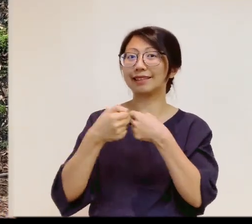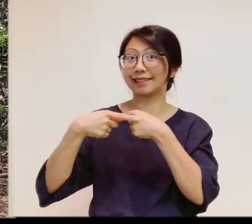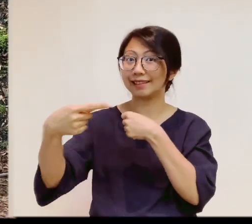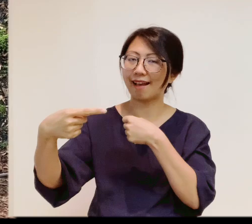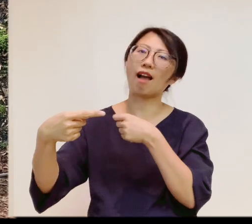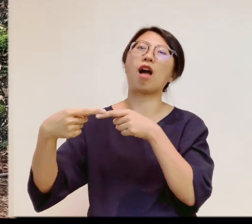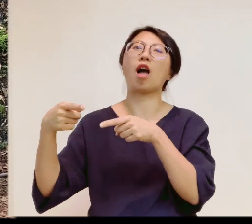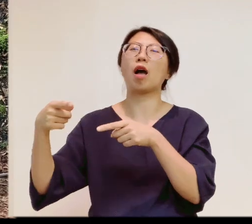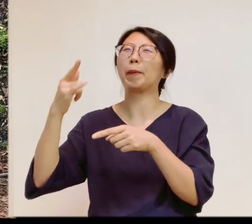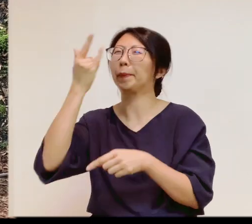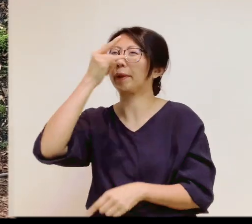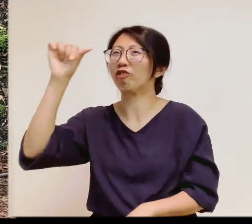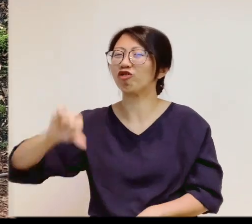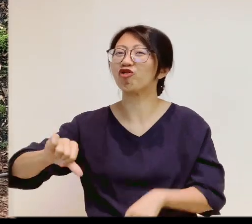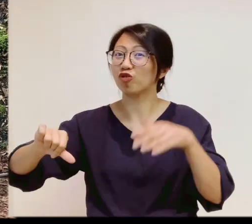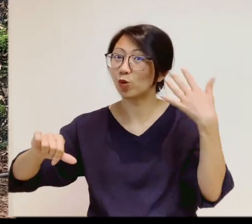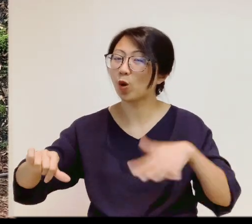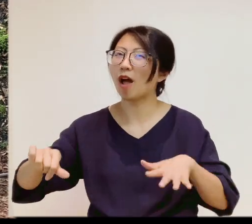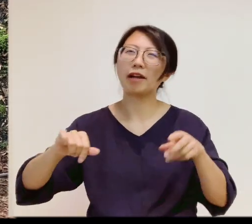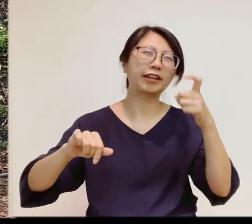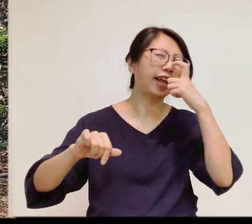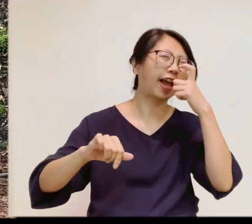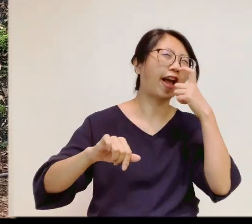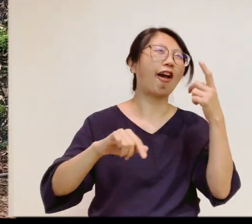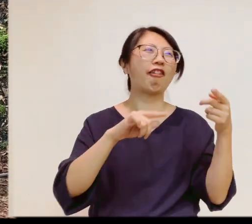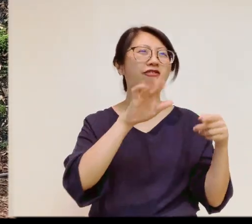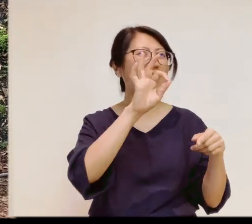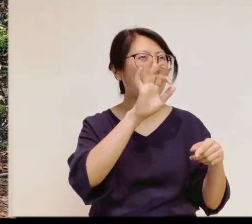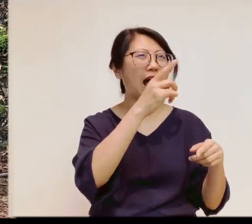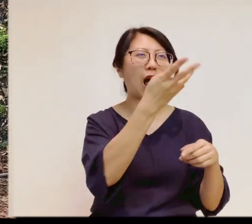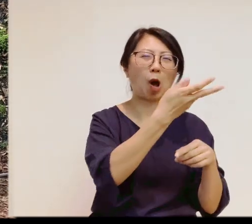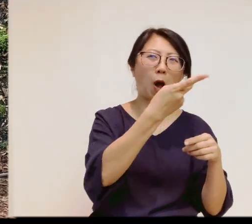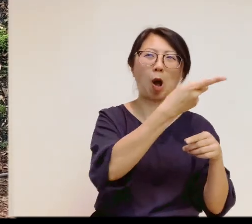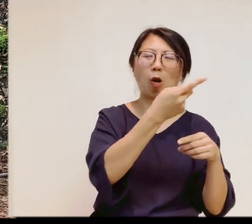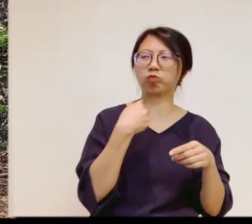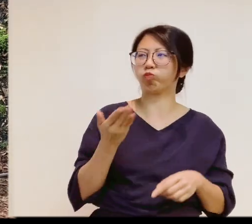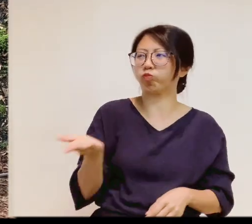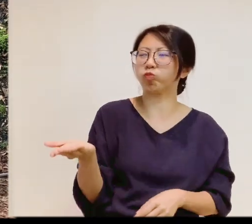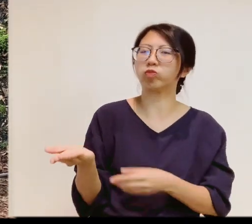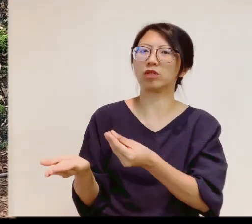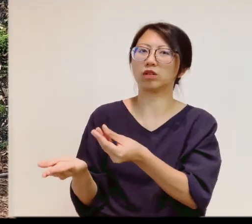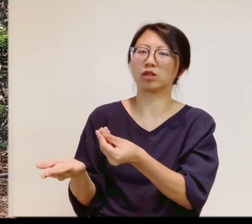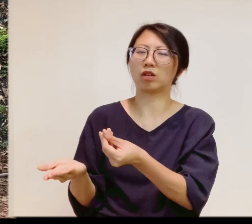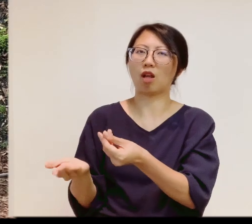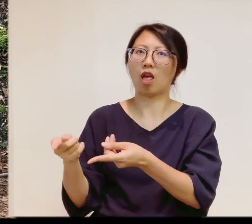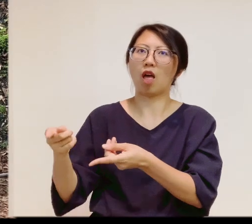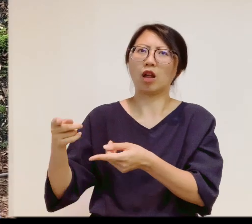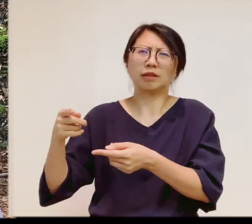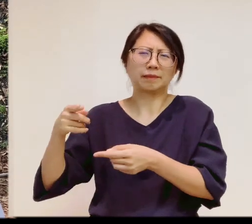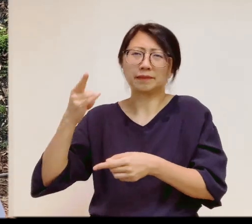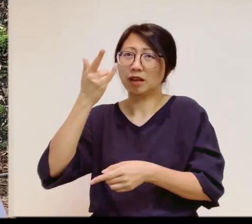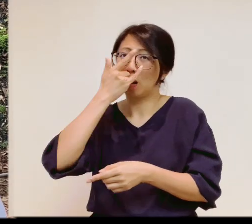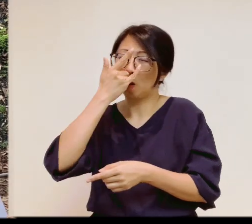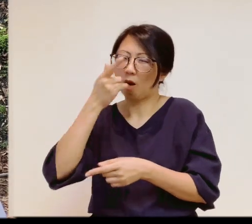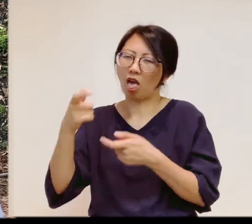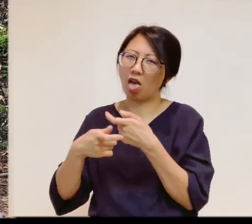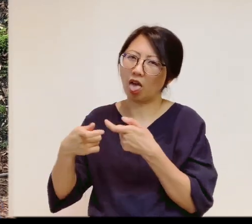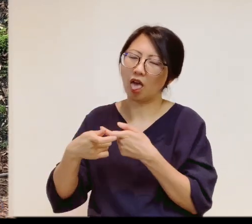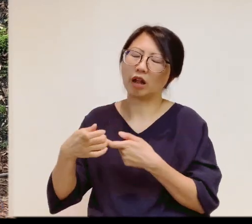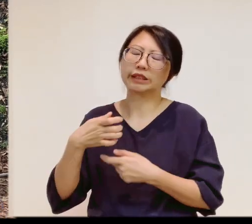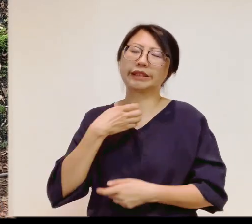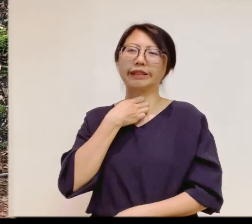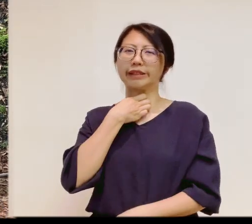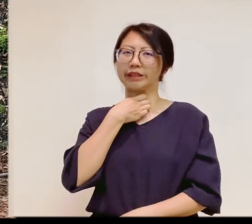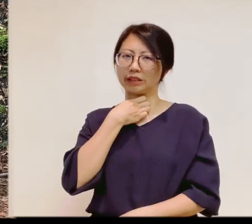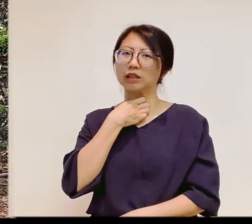大戰咧，即係德國戰敗之後咧，佢哋要佢哋賠償好多錢嘅，英法呢啲歐洲國家要賠償好多錢，去到個地